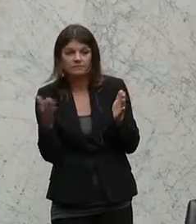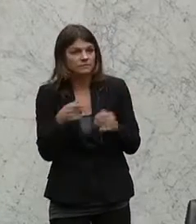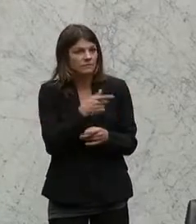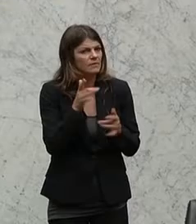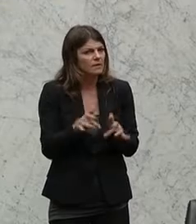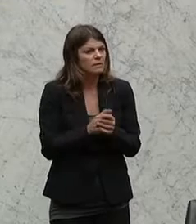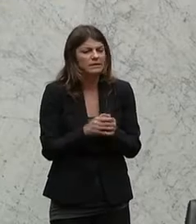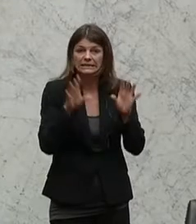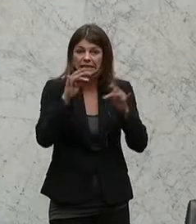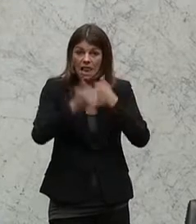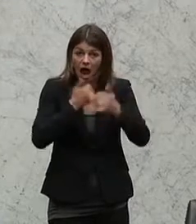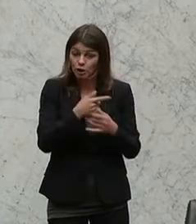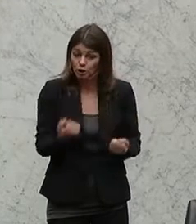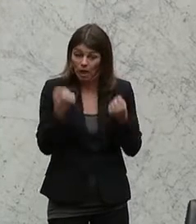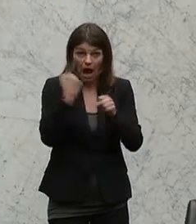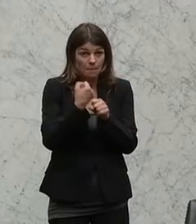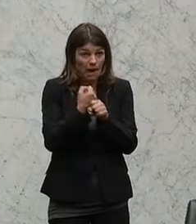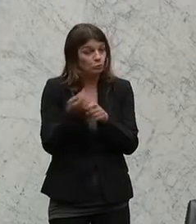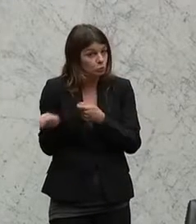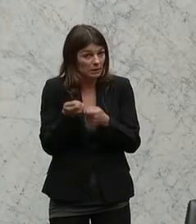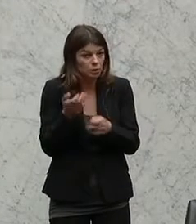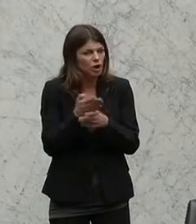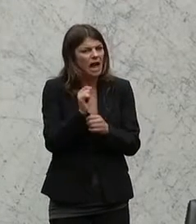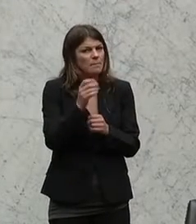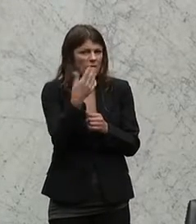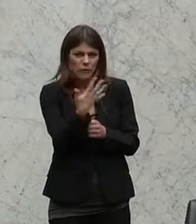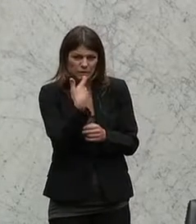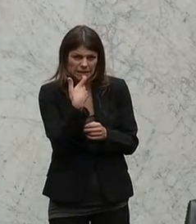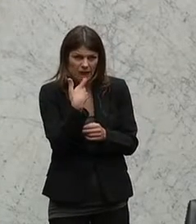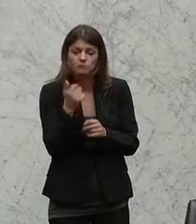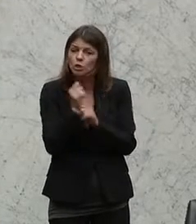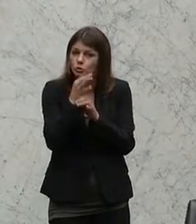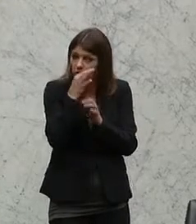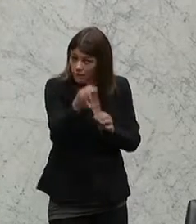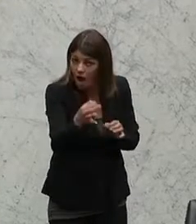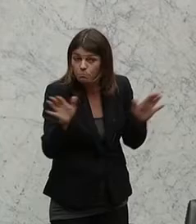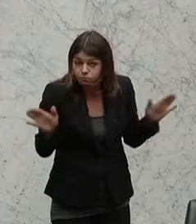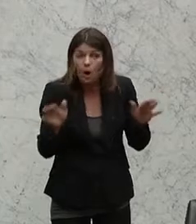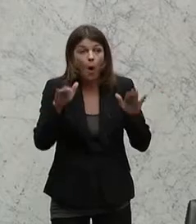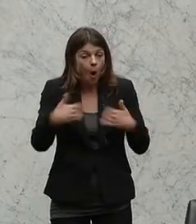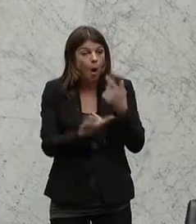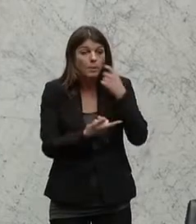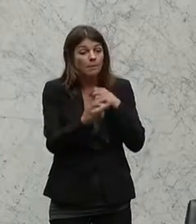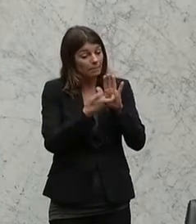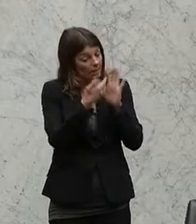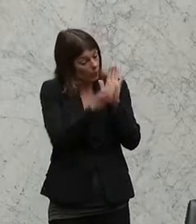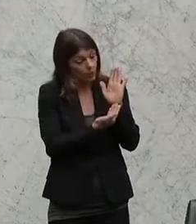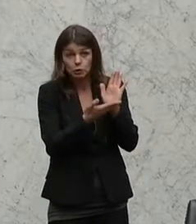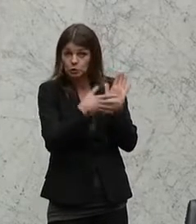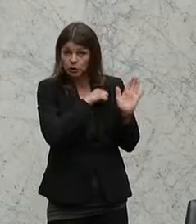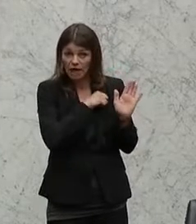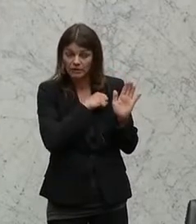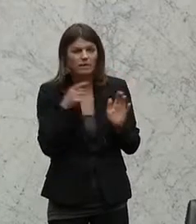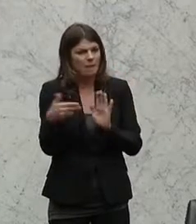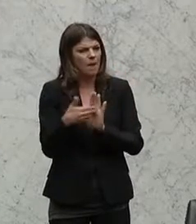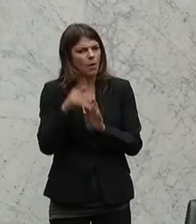10 Jahre in Schwerarbeit bringen muss, dass sie jetzt schon bei der Halbzeit mit 50 Jahren sich erkundigen können, ob sie die Voraussetzungen erfüllen,